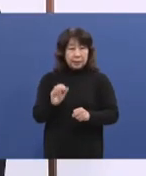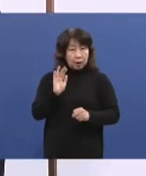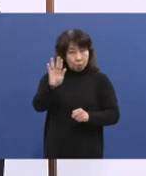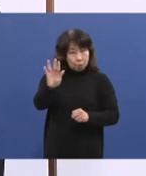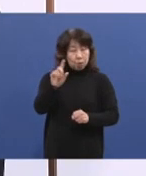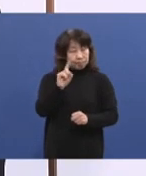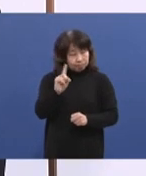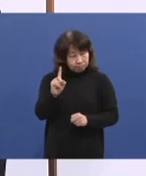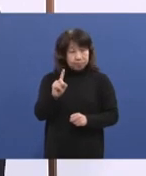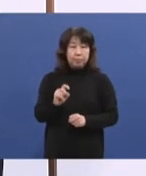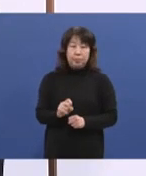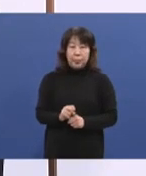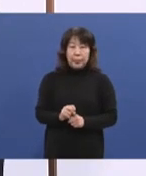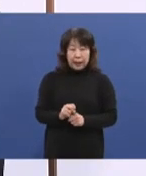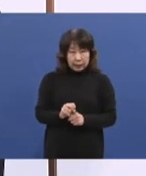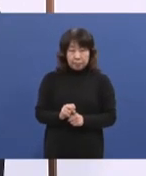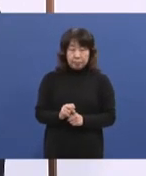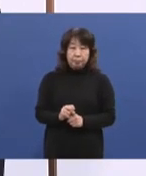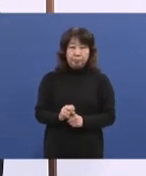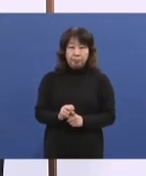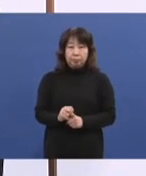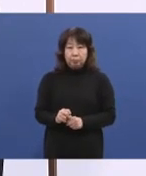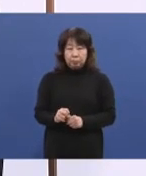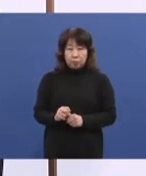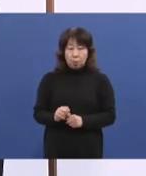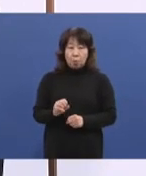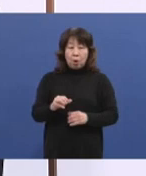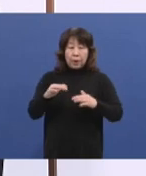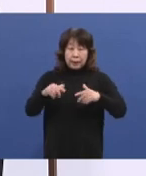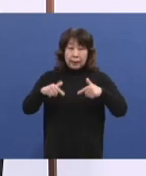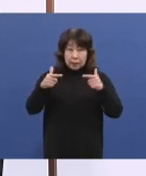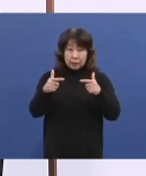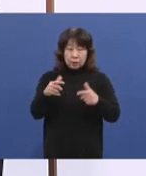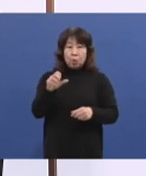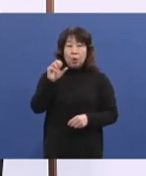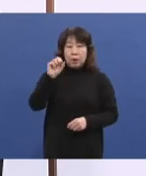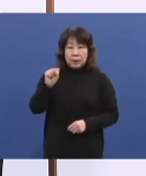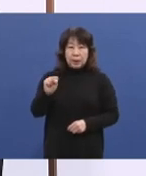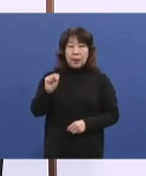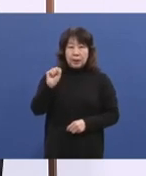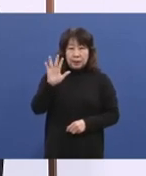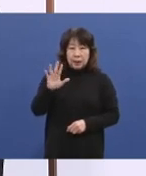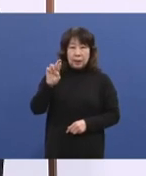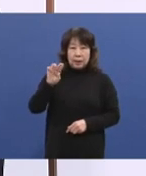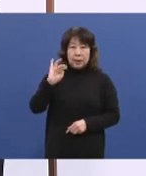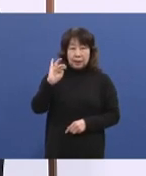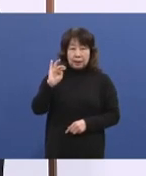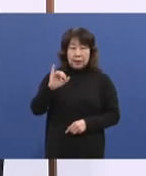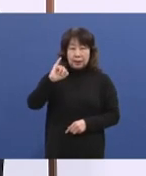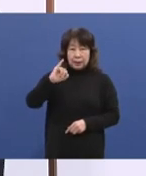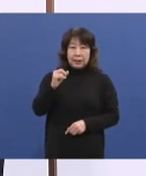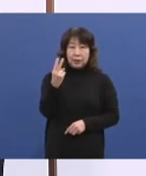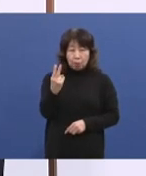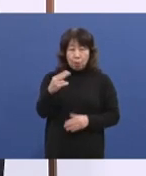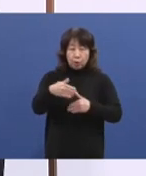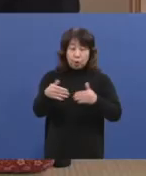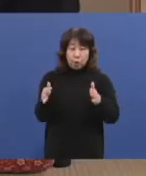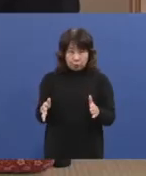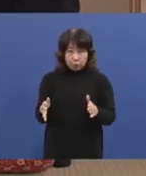はい、日本将棋連盟の方で高槻サテライト教室の開設に取り組んでおられ